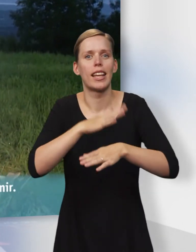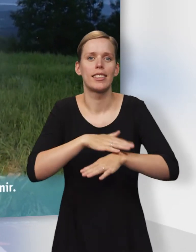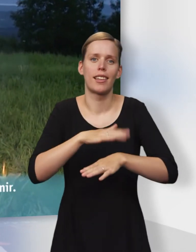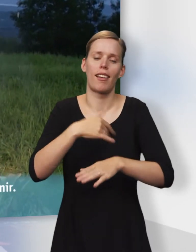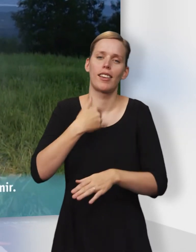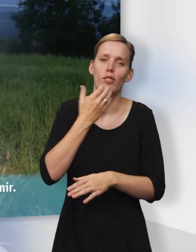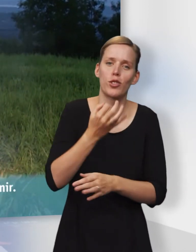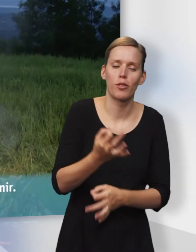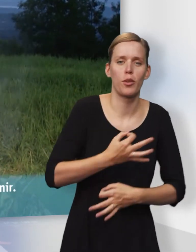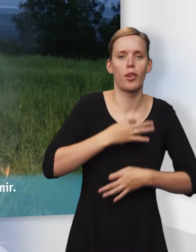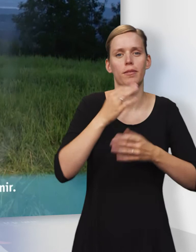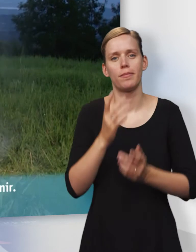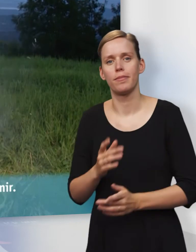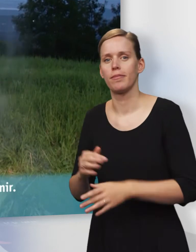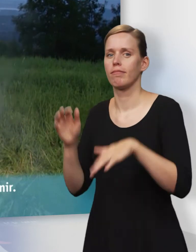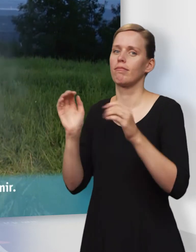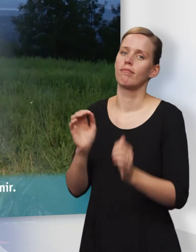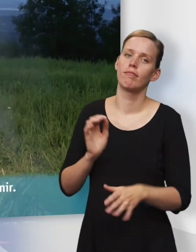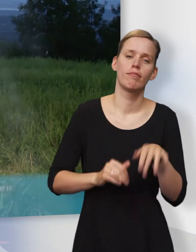Zeit wünsche ich mir.